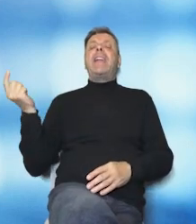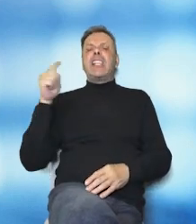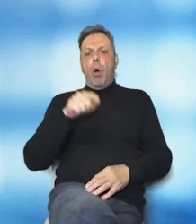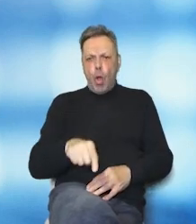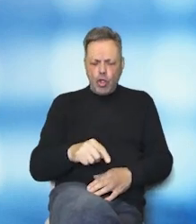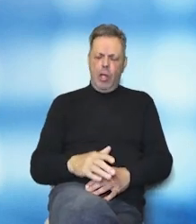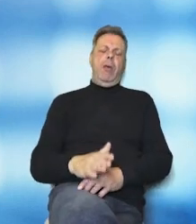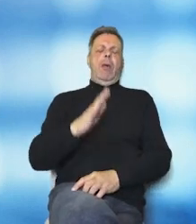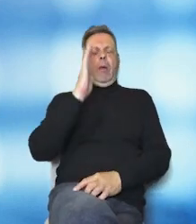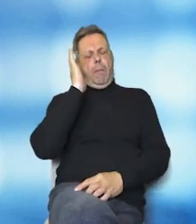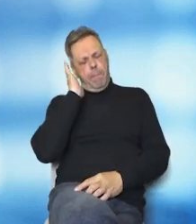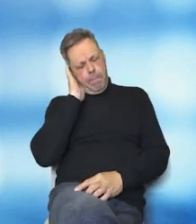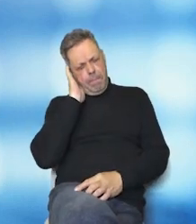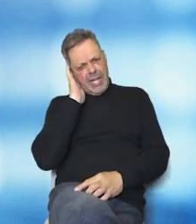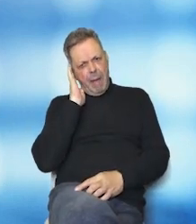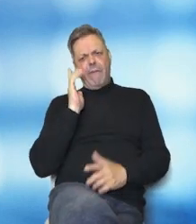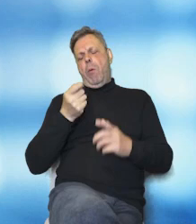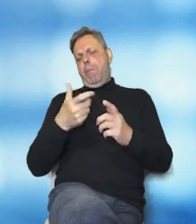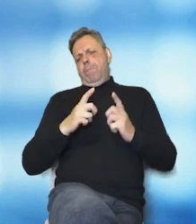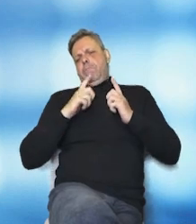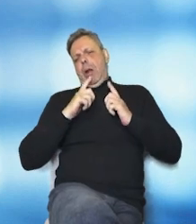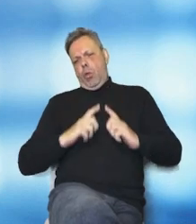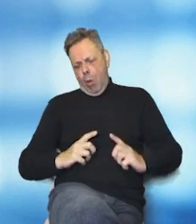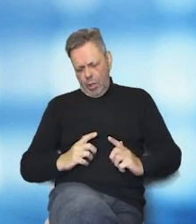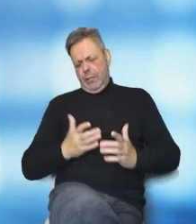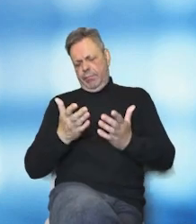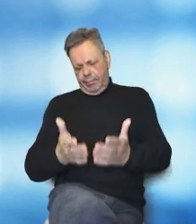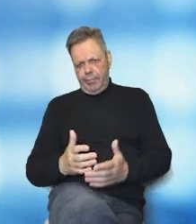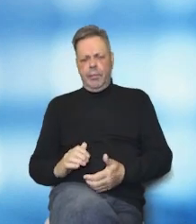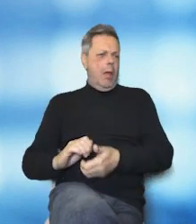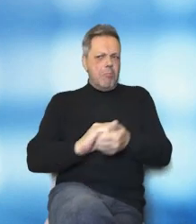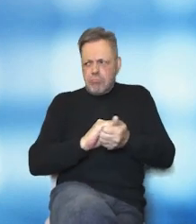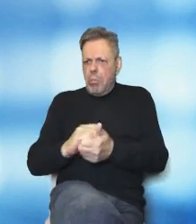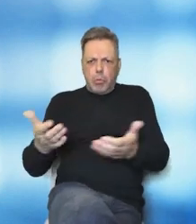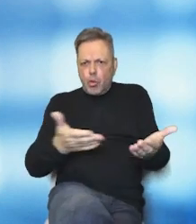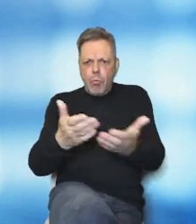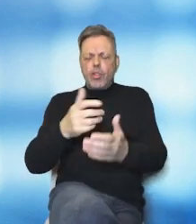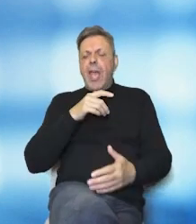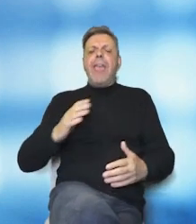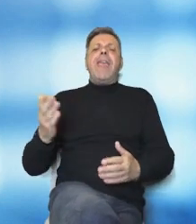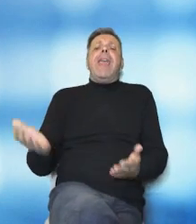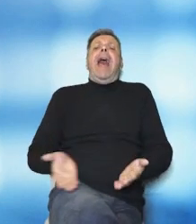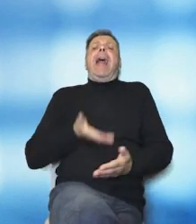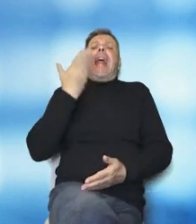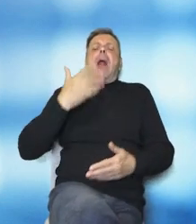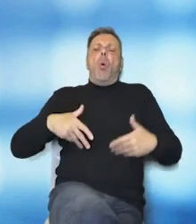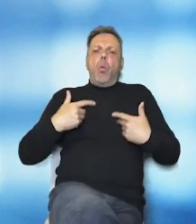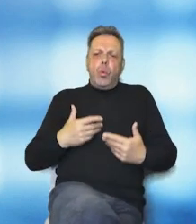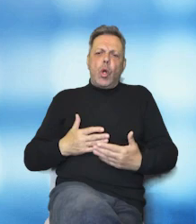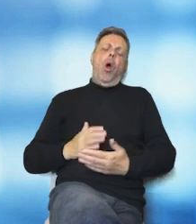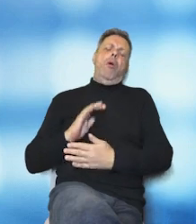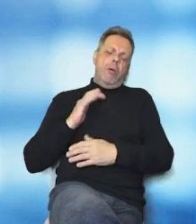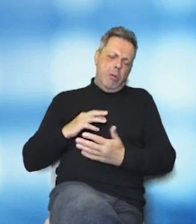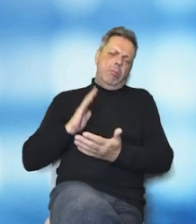noć gdje se trebamo oporaviti, odmoriti, podružiti sa ljudima i rano ujutro se uglavnom kreće prema